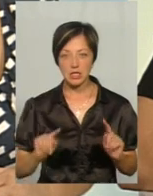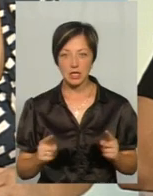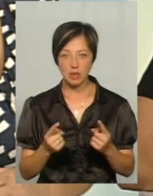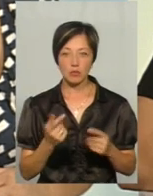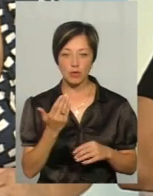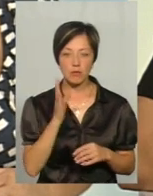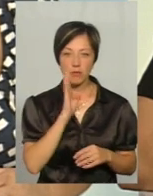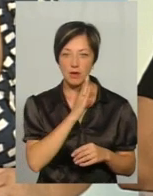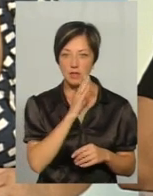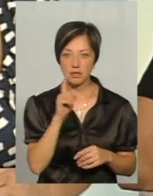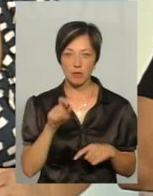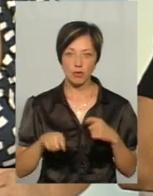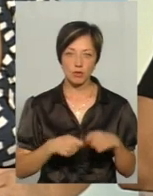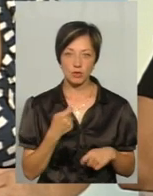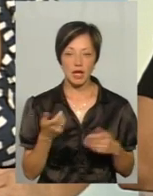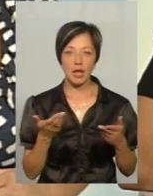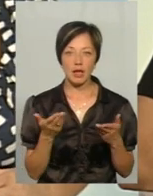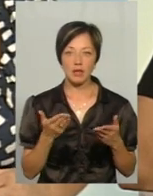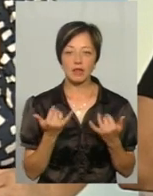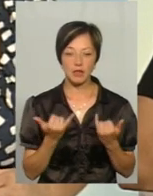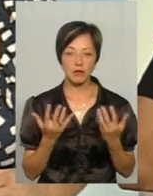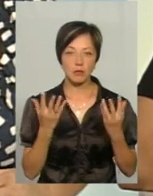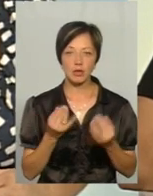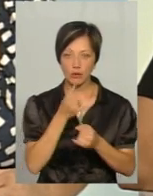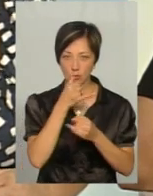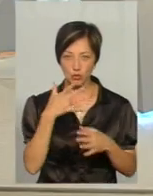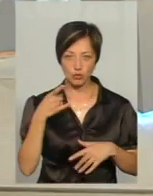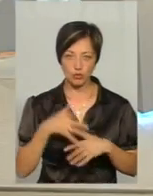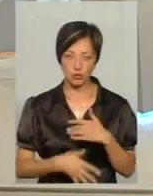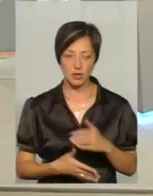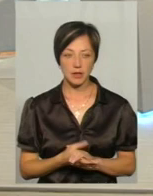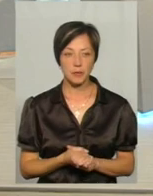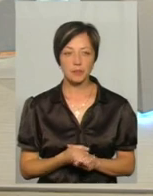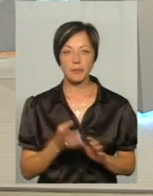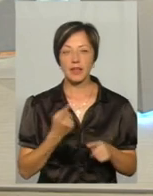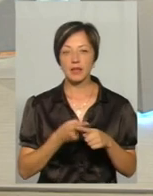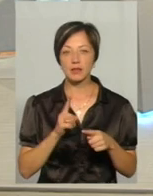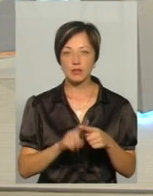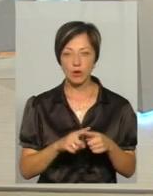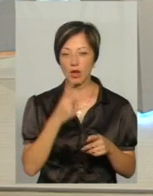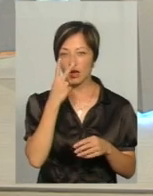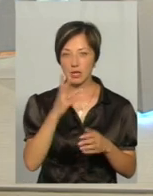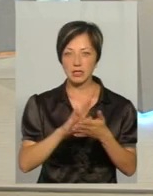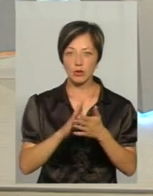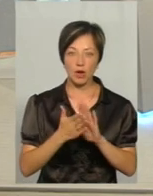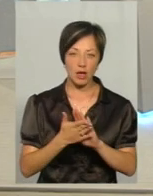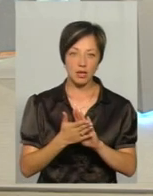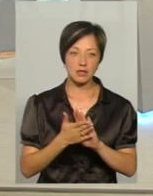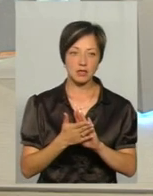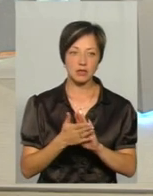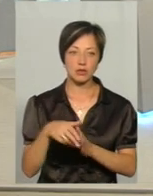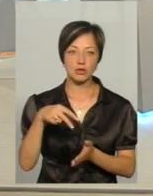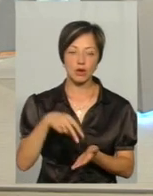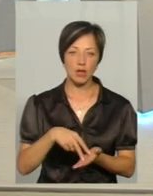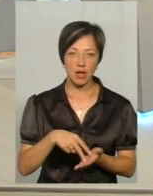її матір за порушення, які вони на даний момент не можуть ще зрозуміти. Тобто оцієї логічної картини, яка складається там,